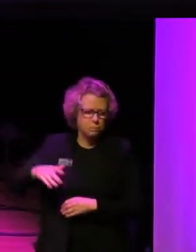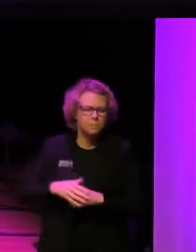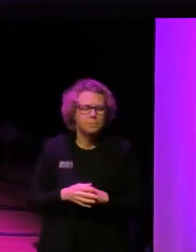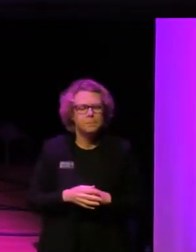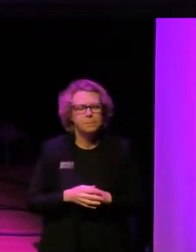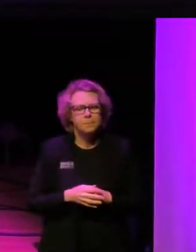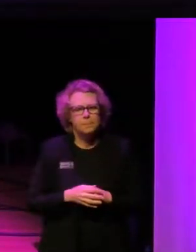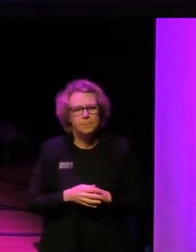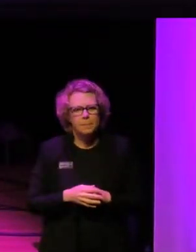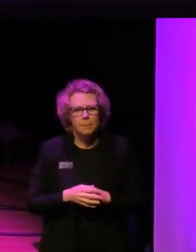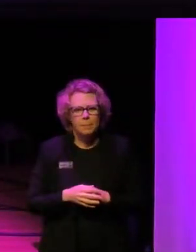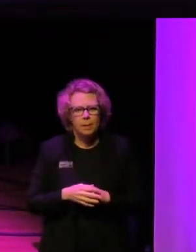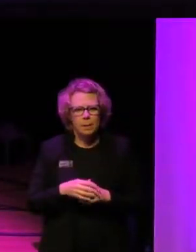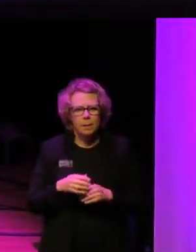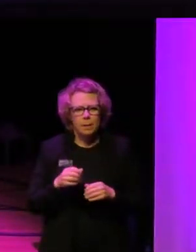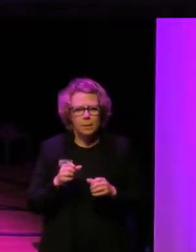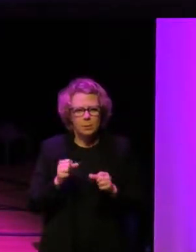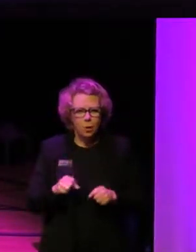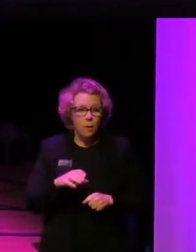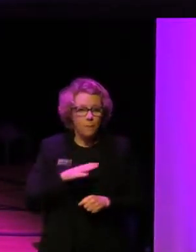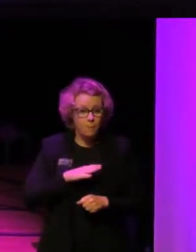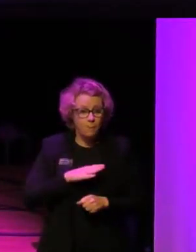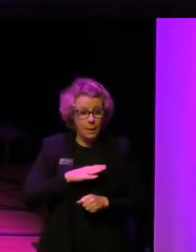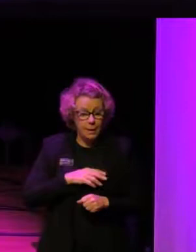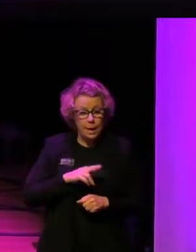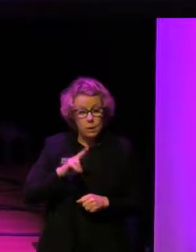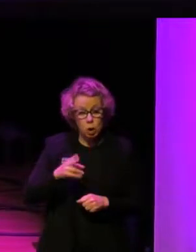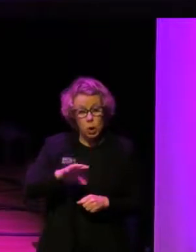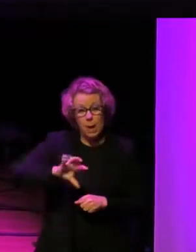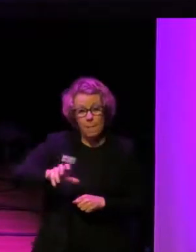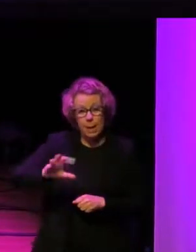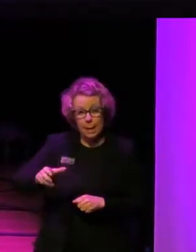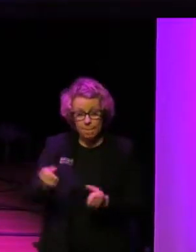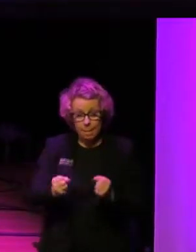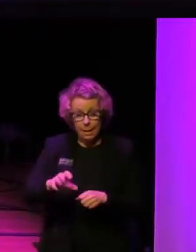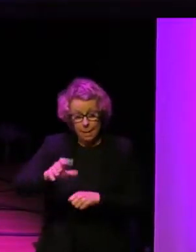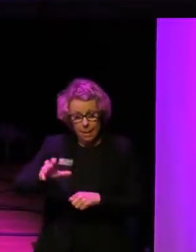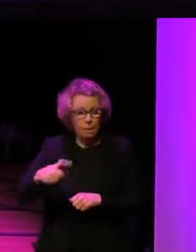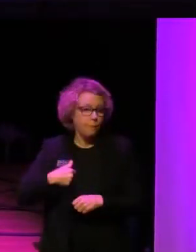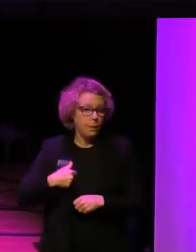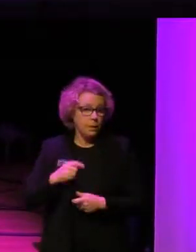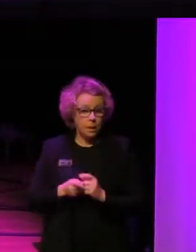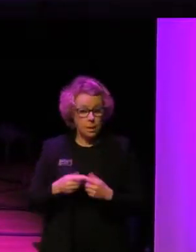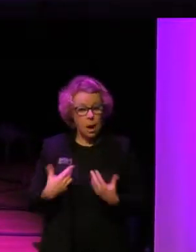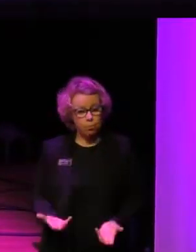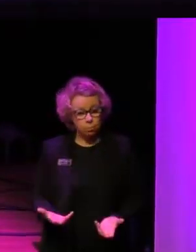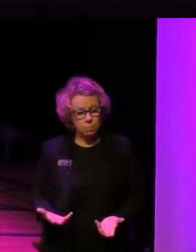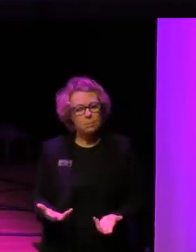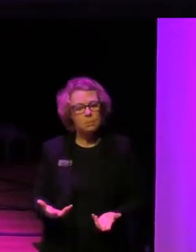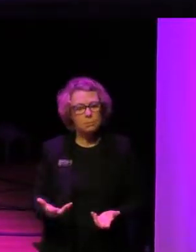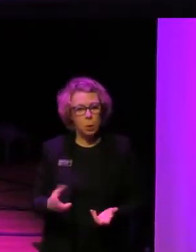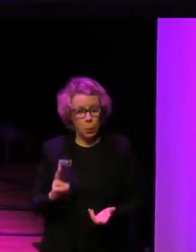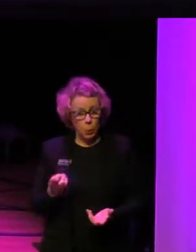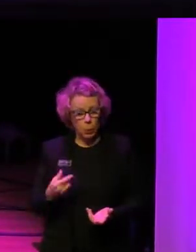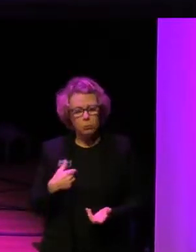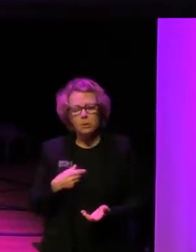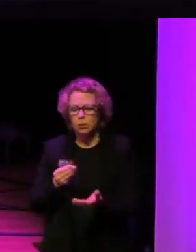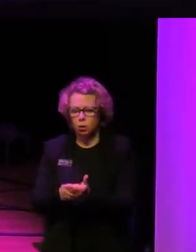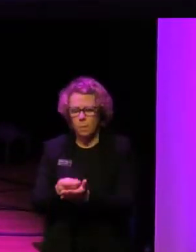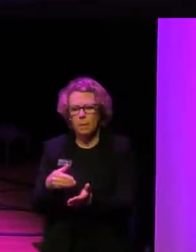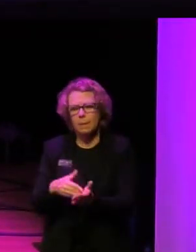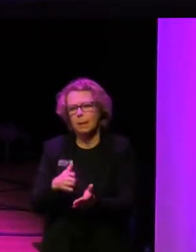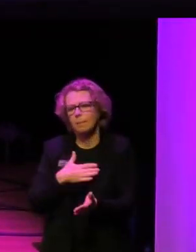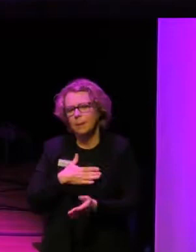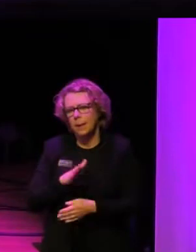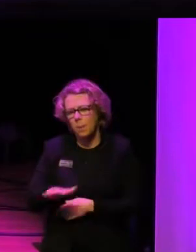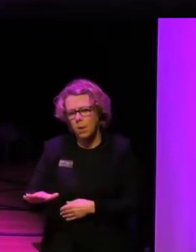Det kommer finnas nya marker då som vi inte vet nu. De kommer jag köpa till mina barn.